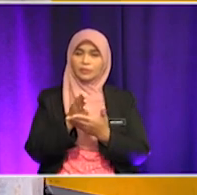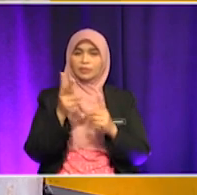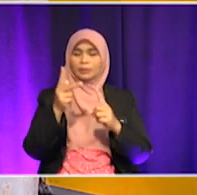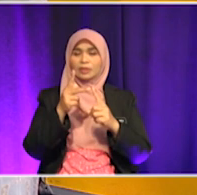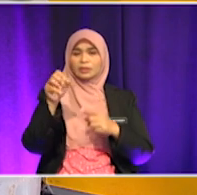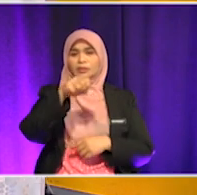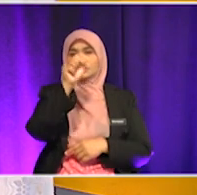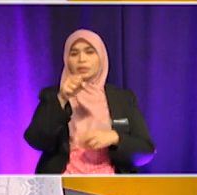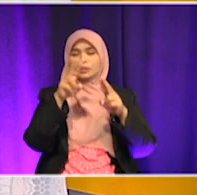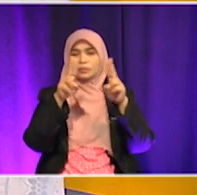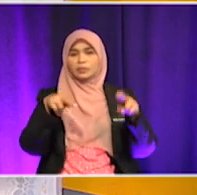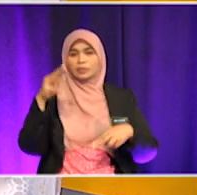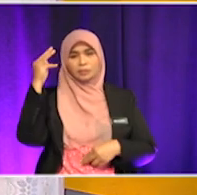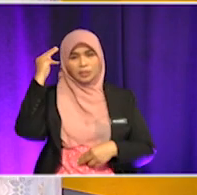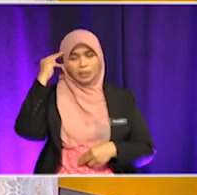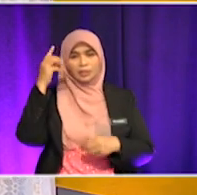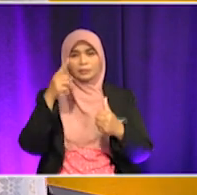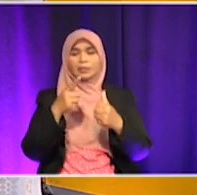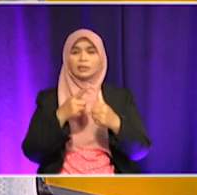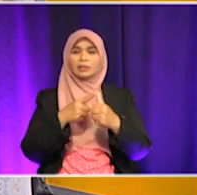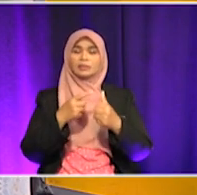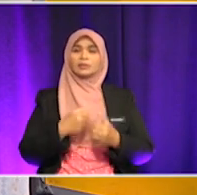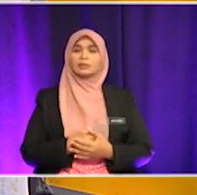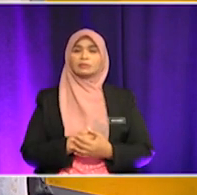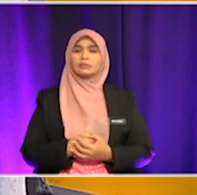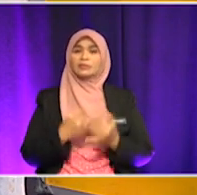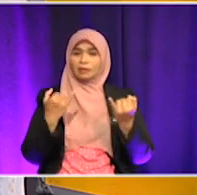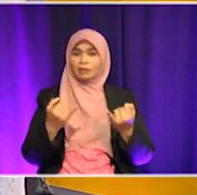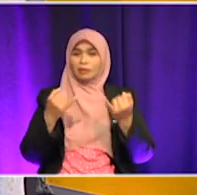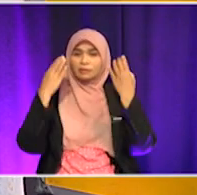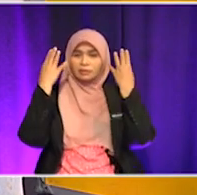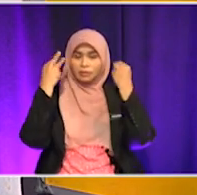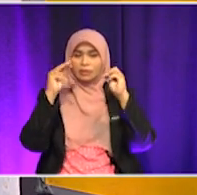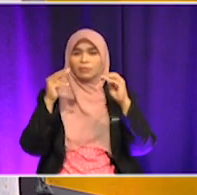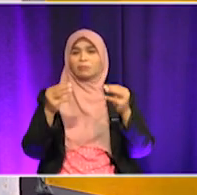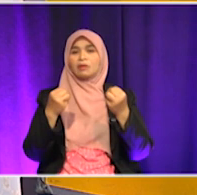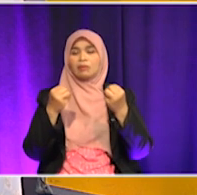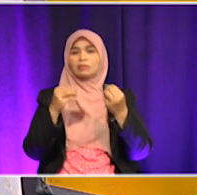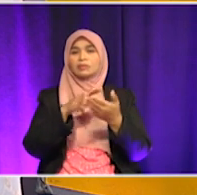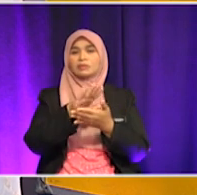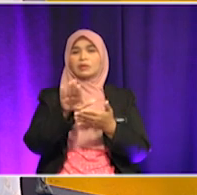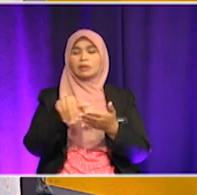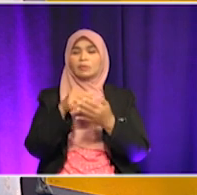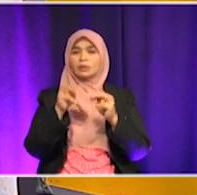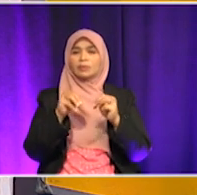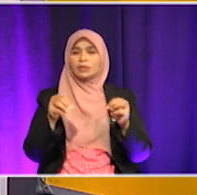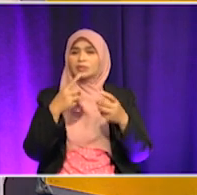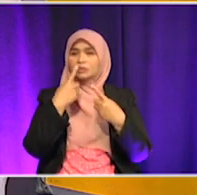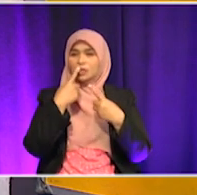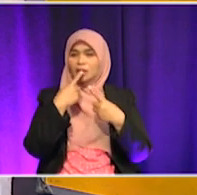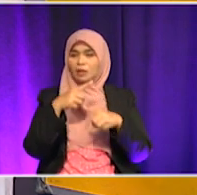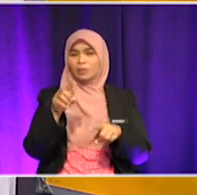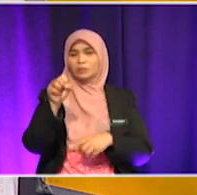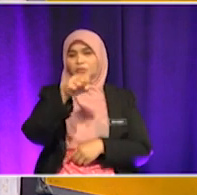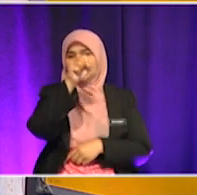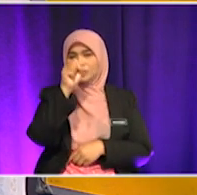soalan uji minda yang pertama. Okey, jadi sekarang ni cikgu nak semua murid dekat GM jawab soalan tersebut, dan